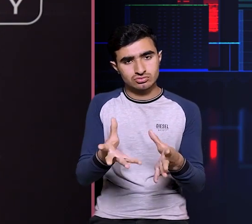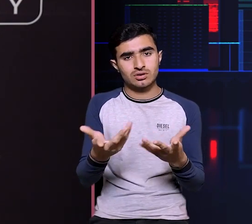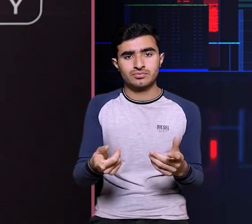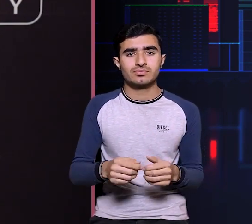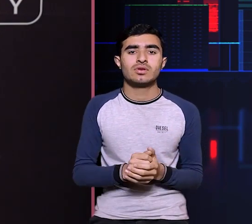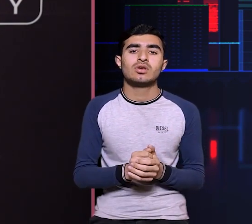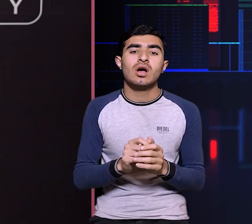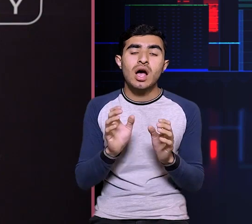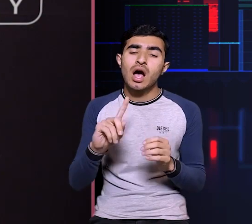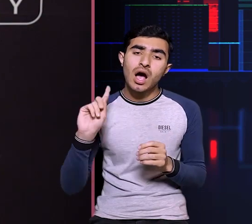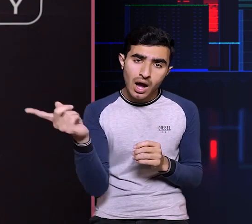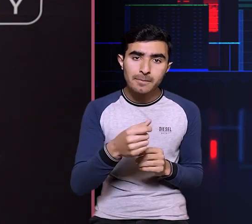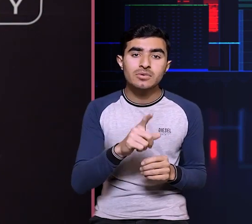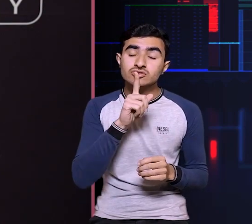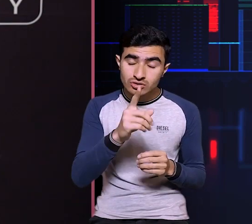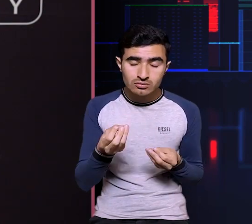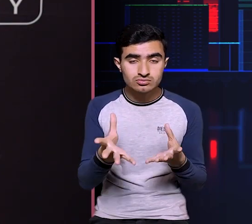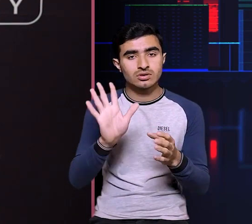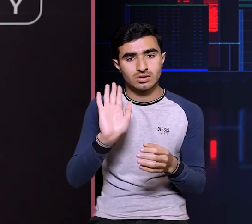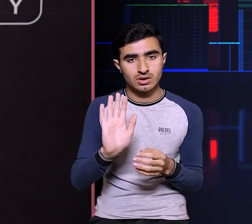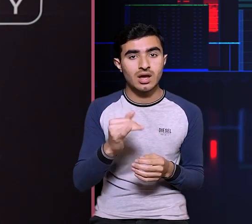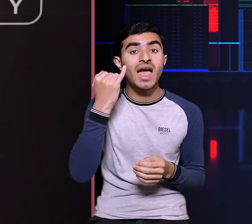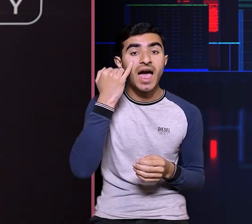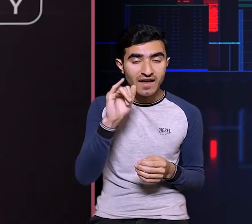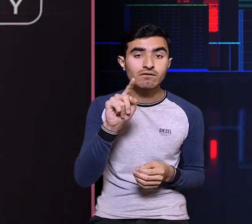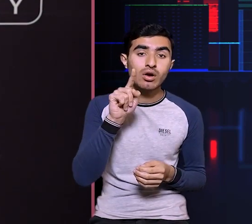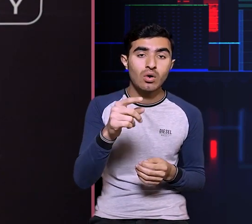dream. उसको अमली जामा पहनाओ उस ड्रीम को. हर